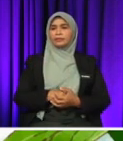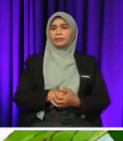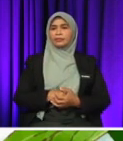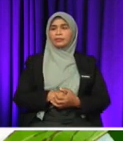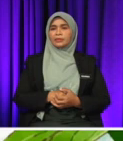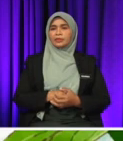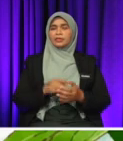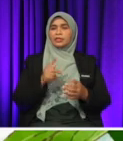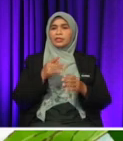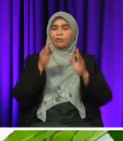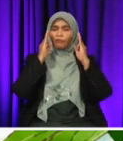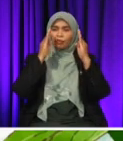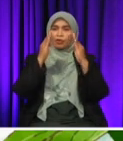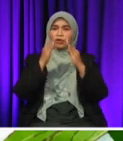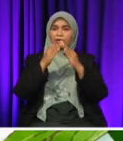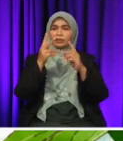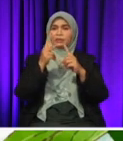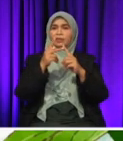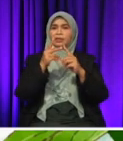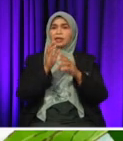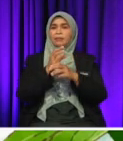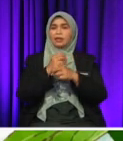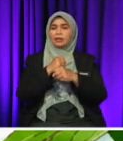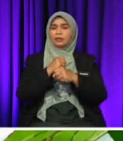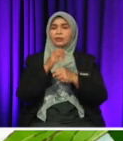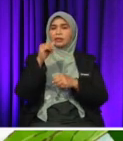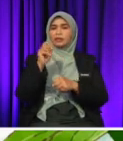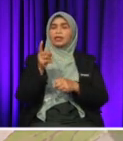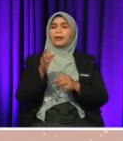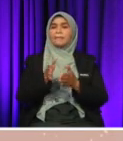jadi kita fokus kepada bentuknya diminta saja